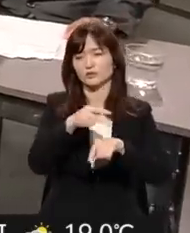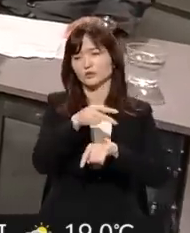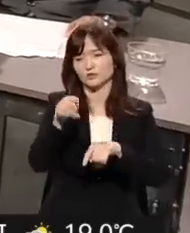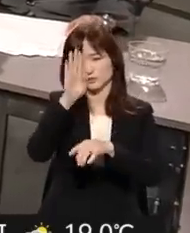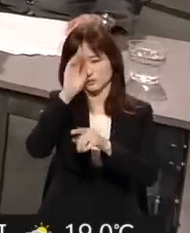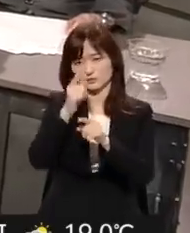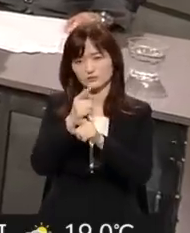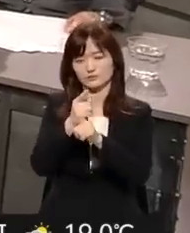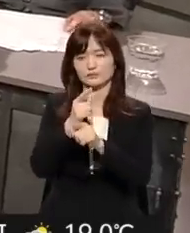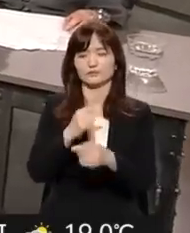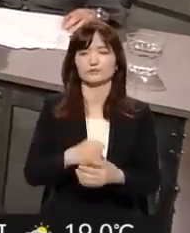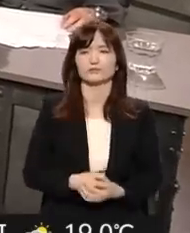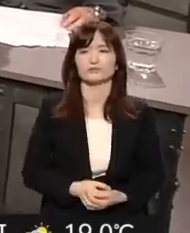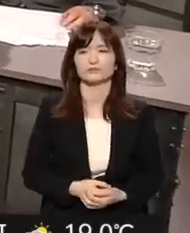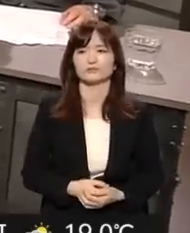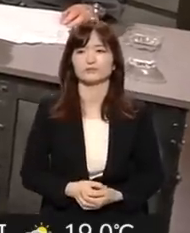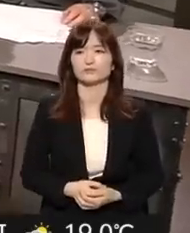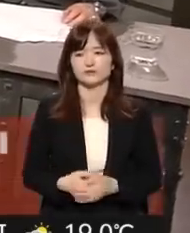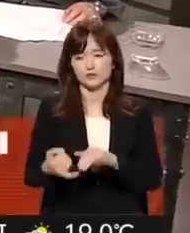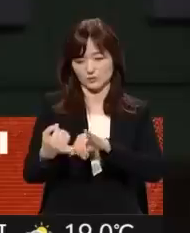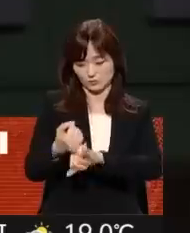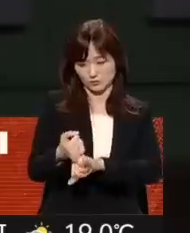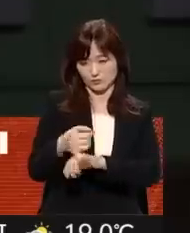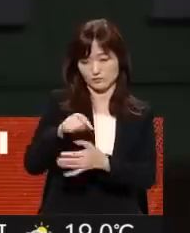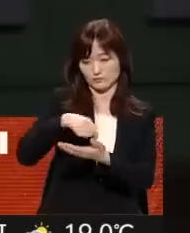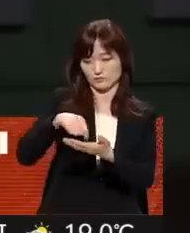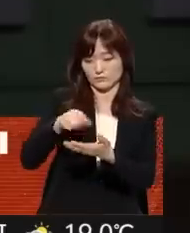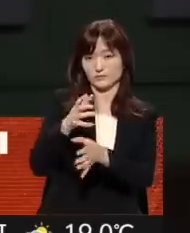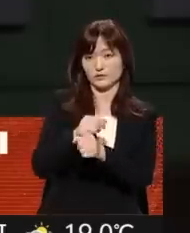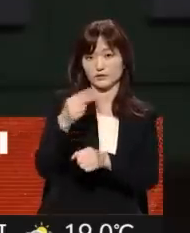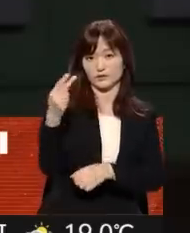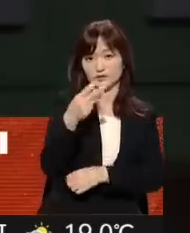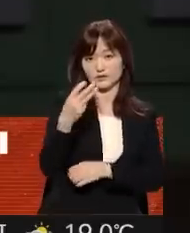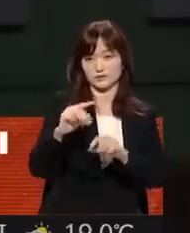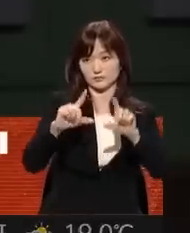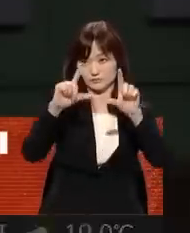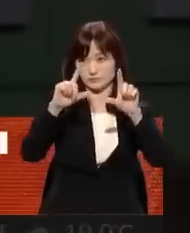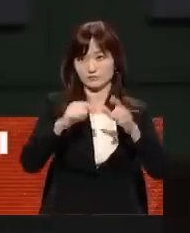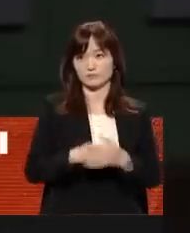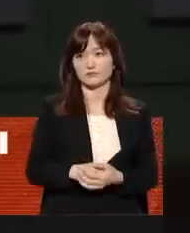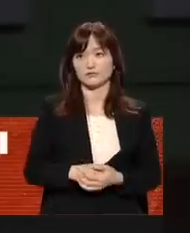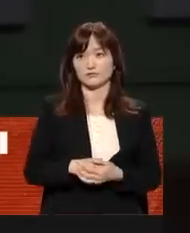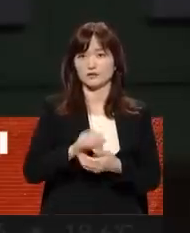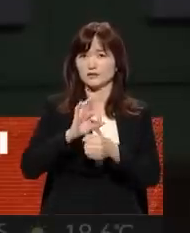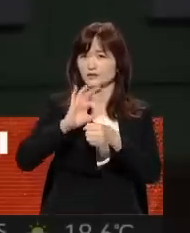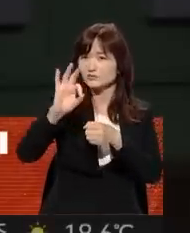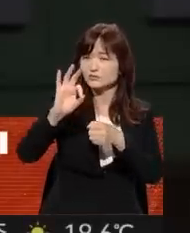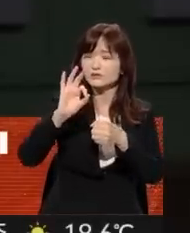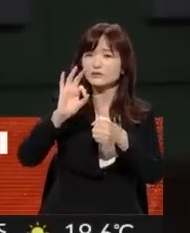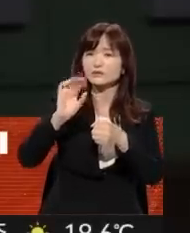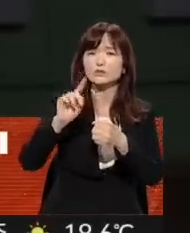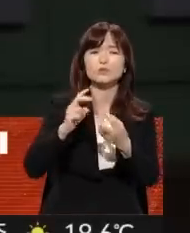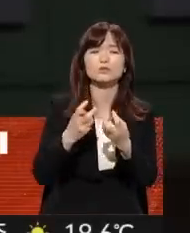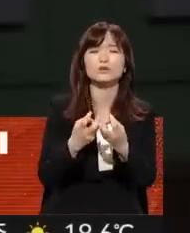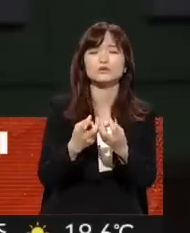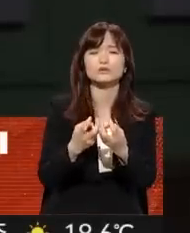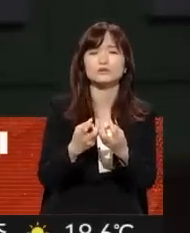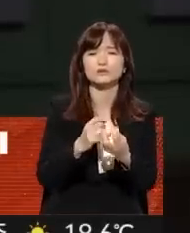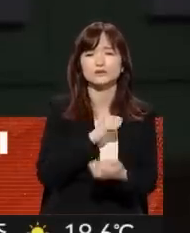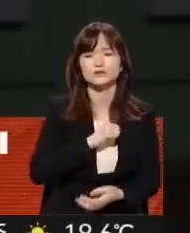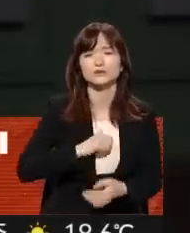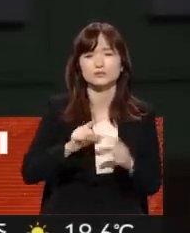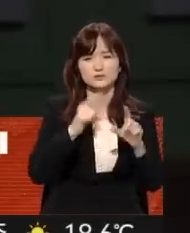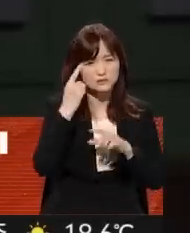일단 신비주의 남쌤님 그 각서가 2013년 거라고 이제 화면에 나왔나 봐요. 와. 10년도 더 된 이야기인데 어떻게 버티셨을까 이런